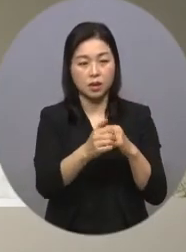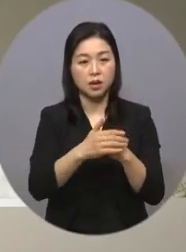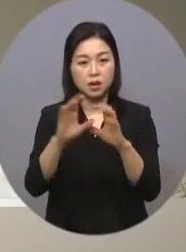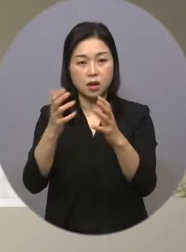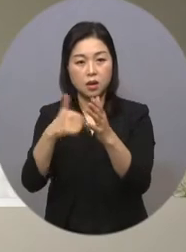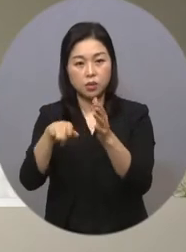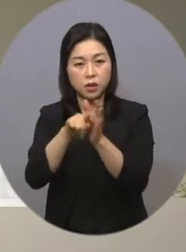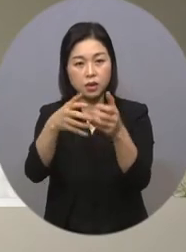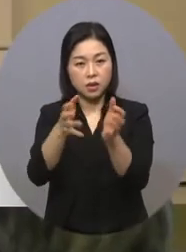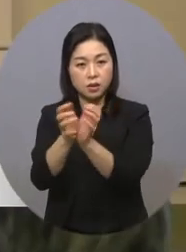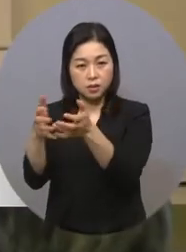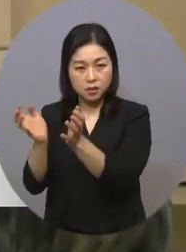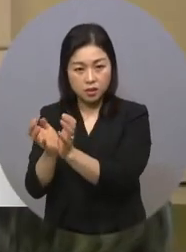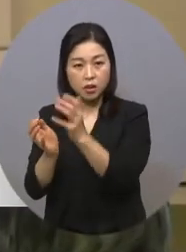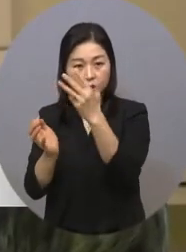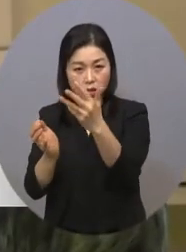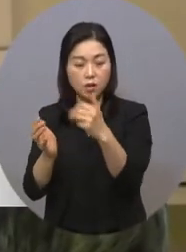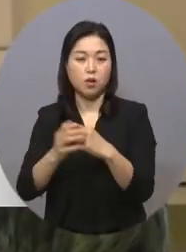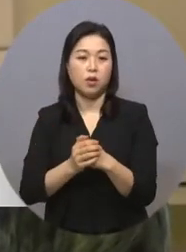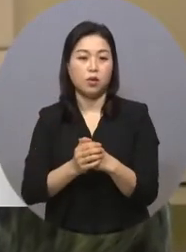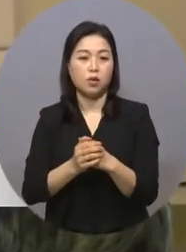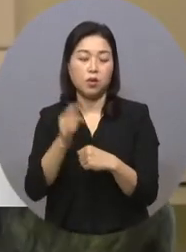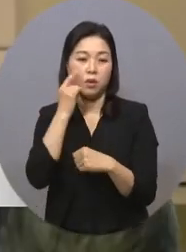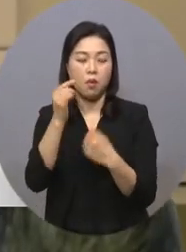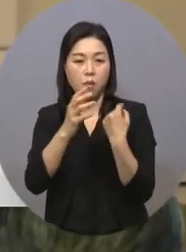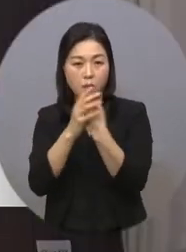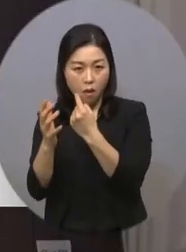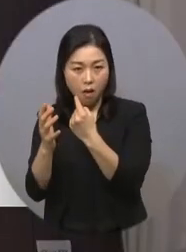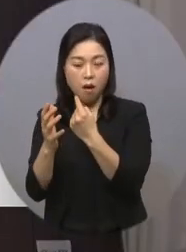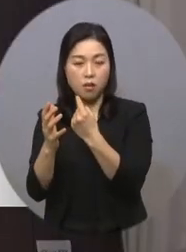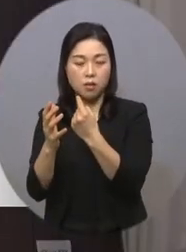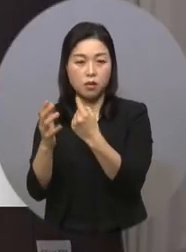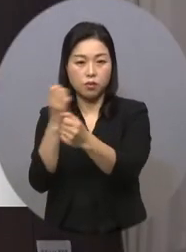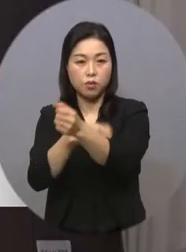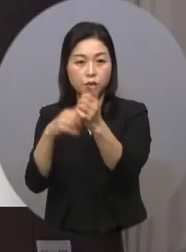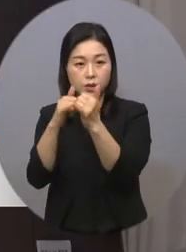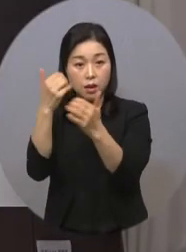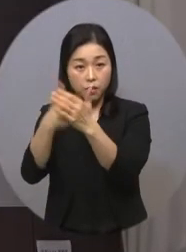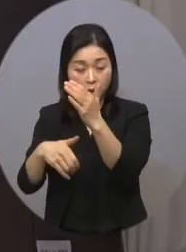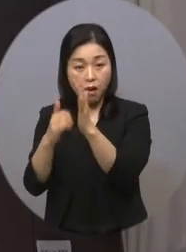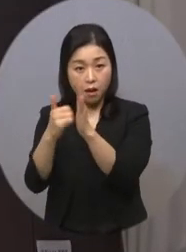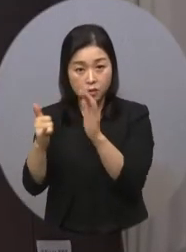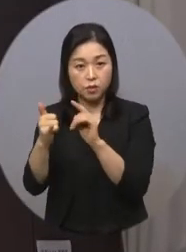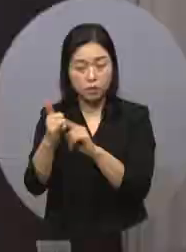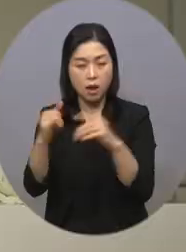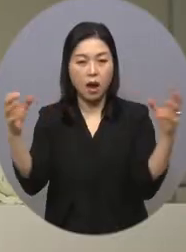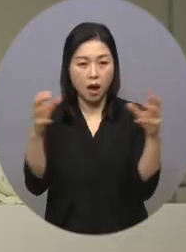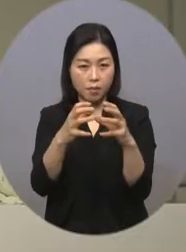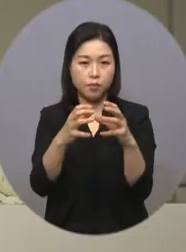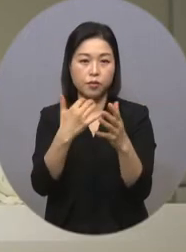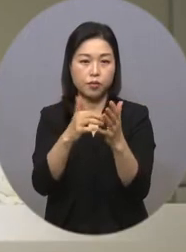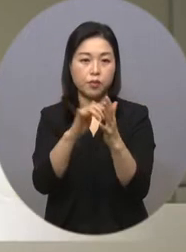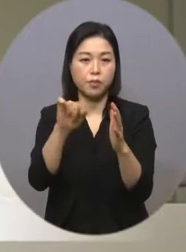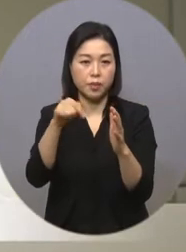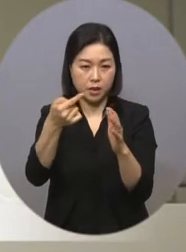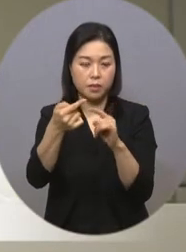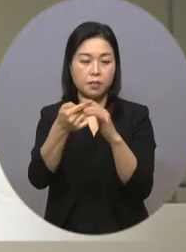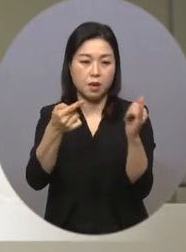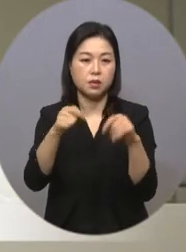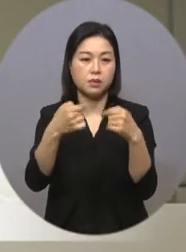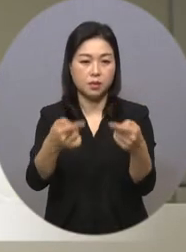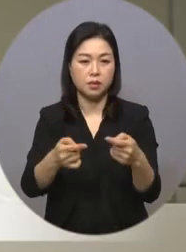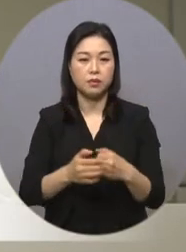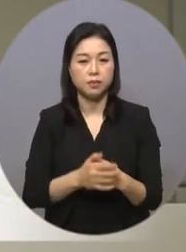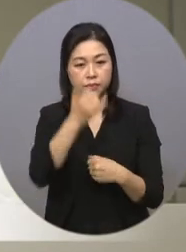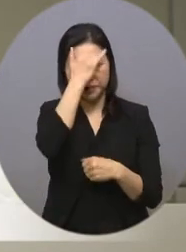지부장, 독립유공자 및 유가족 등 100명이 참석한 가운데 진행되었습니다. 우리 충청남의